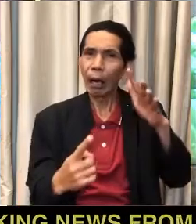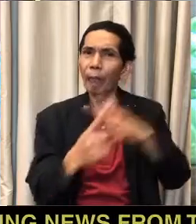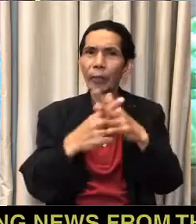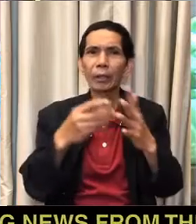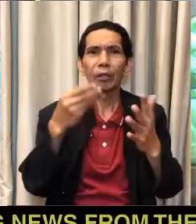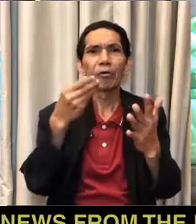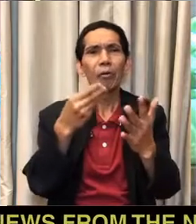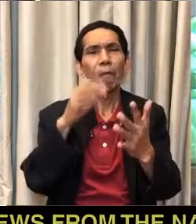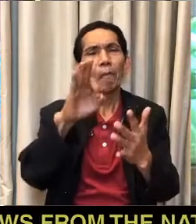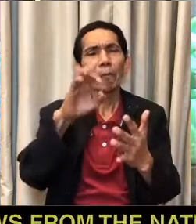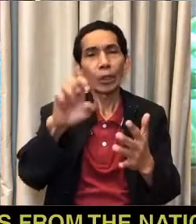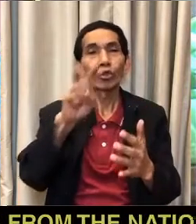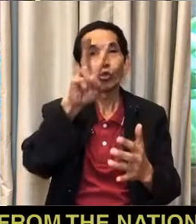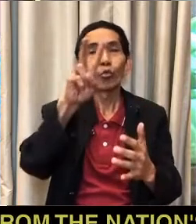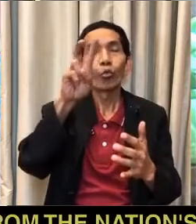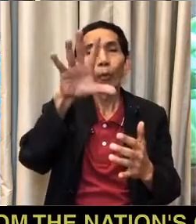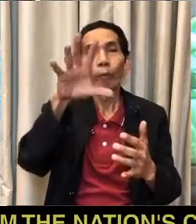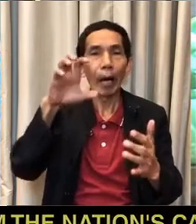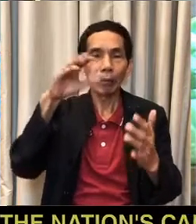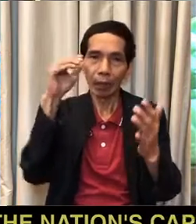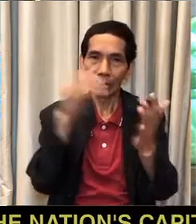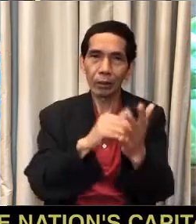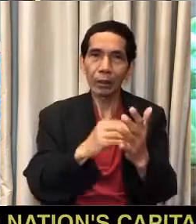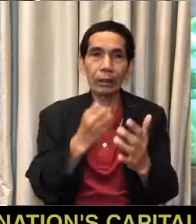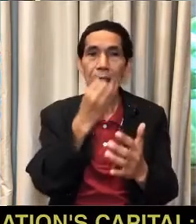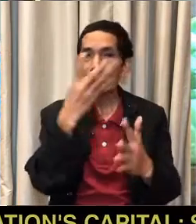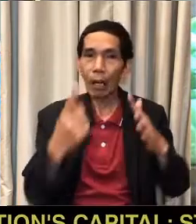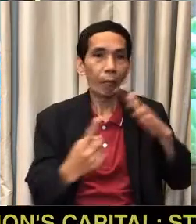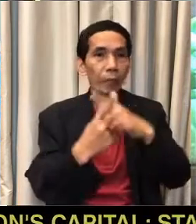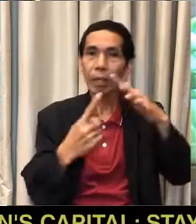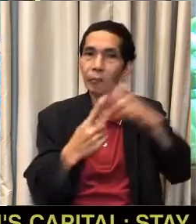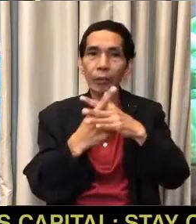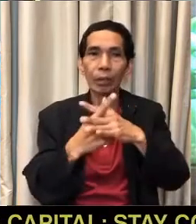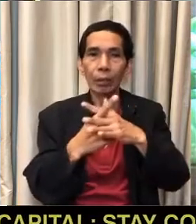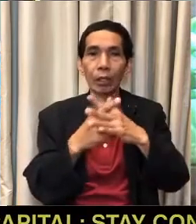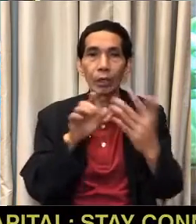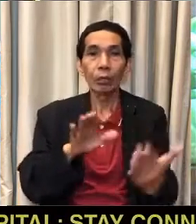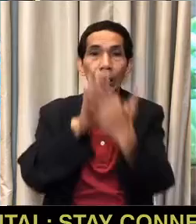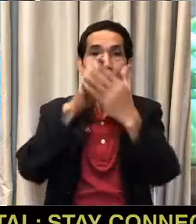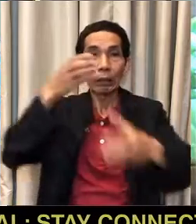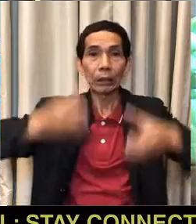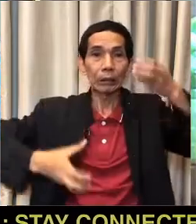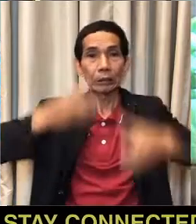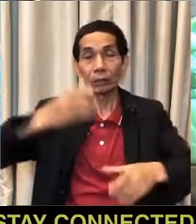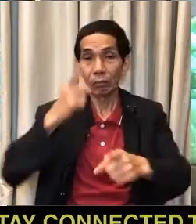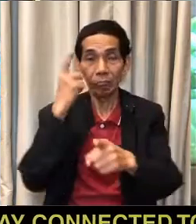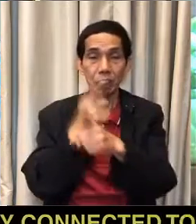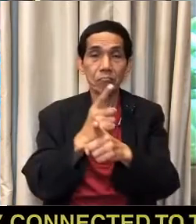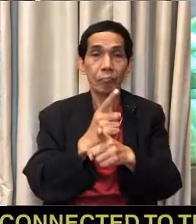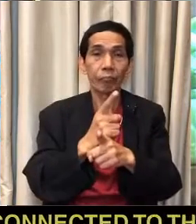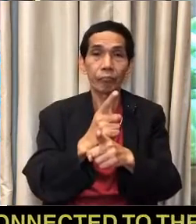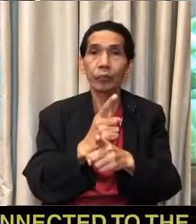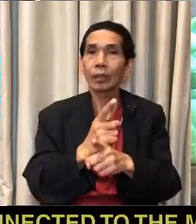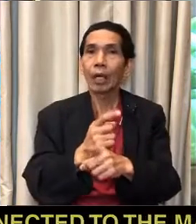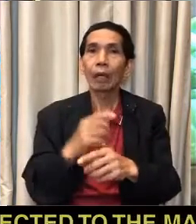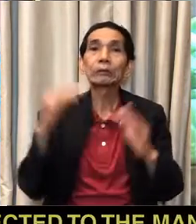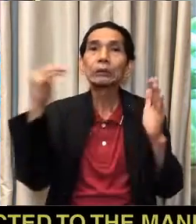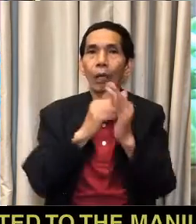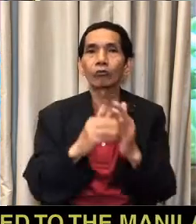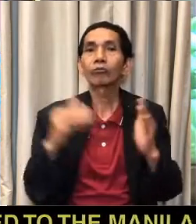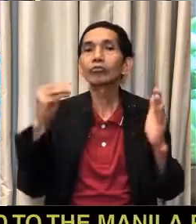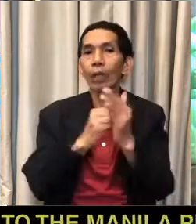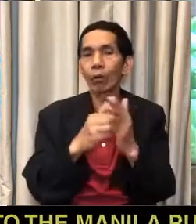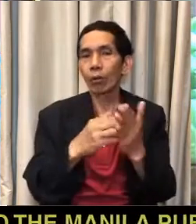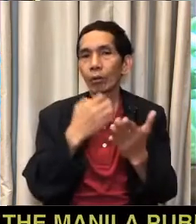fee, 2,500. Ilang appearance yun? Umaharap ka sa kaso. Tama? Hindi, 1,000.